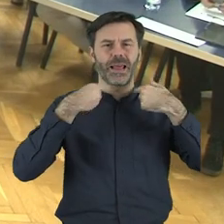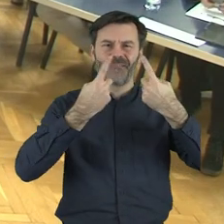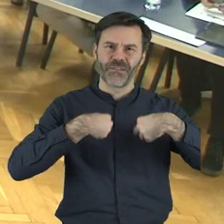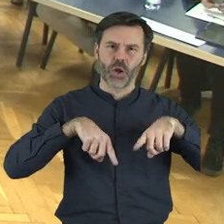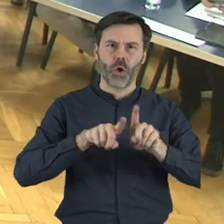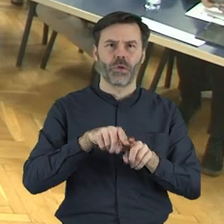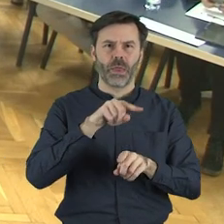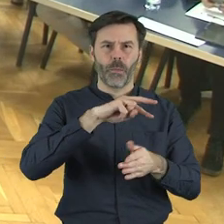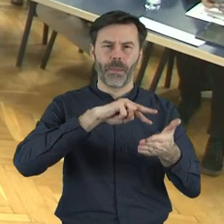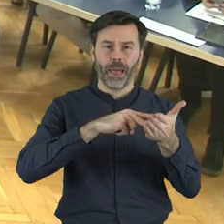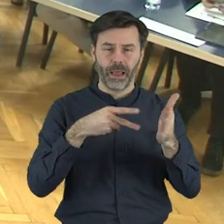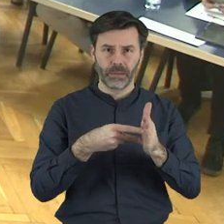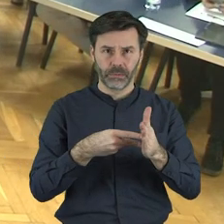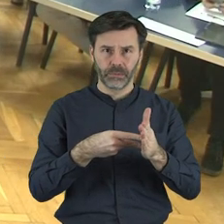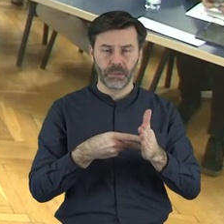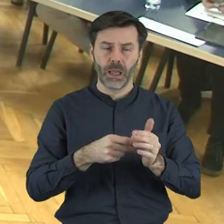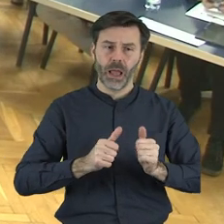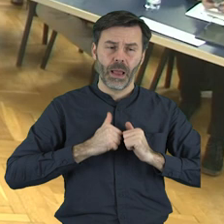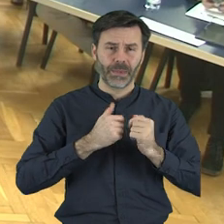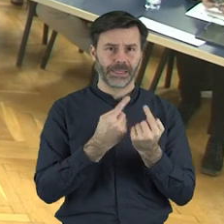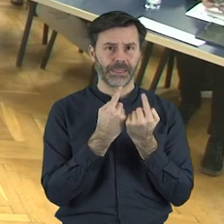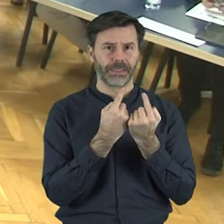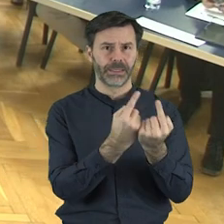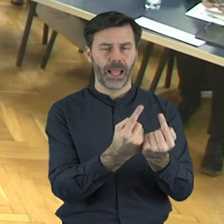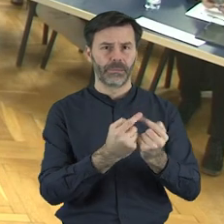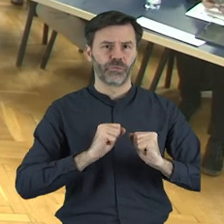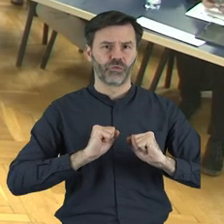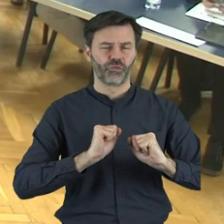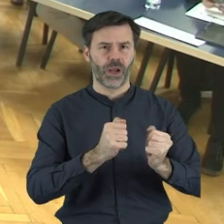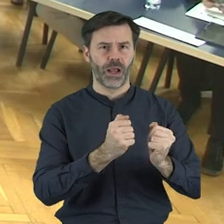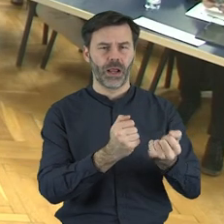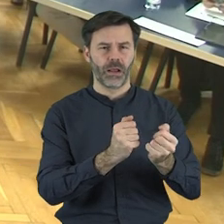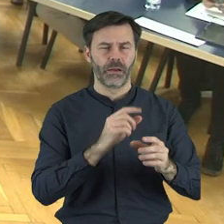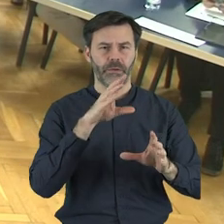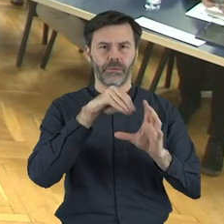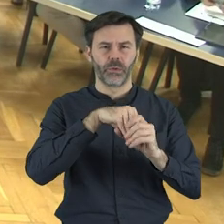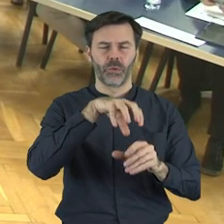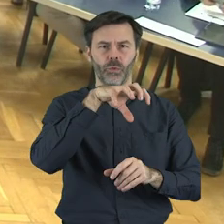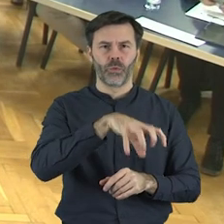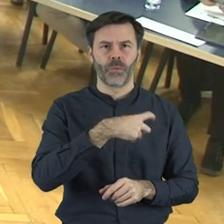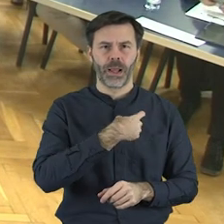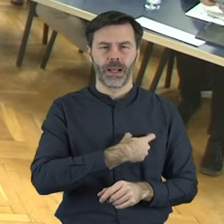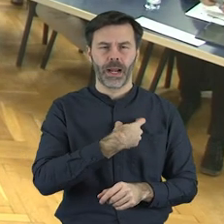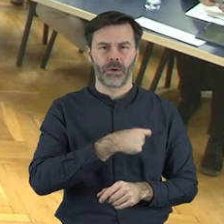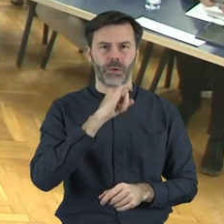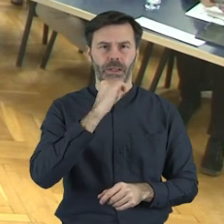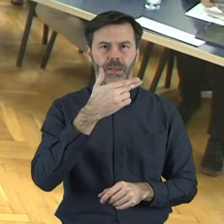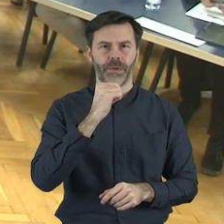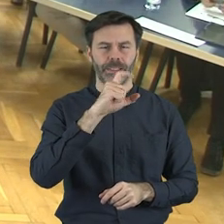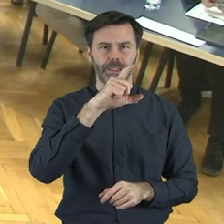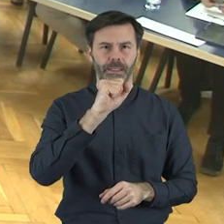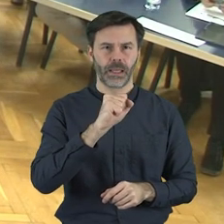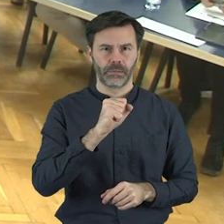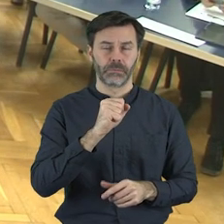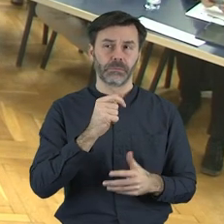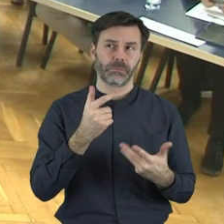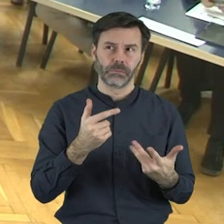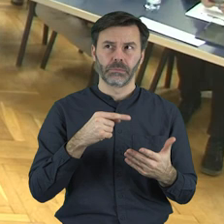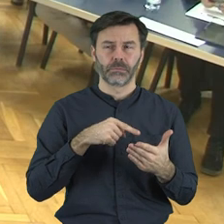działalności w obszarze kardiologii interwencyjnej. Myślę tutaj o przygotowaniu koncepcji,